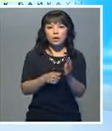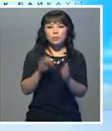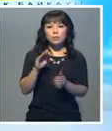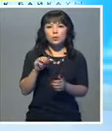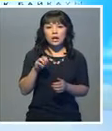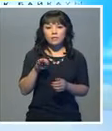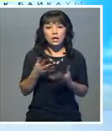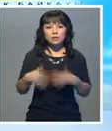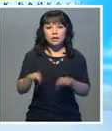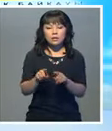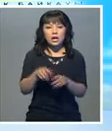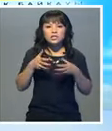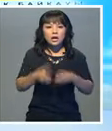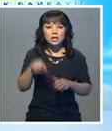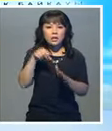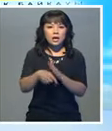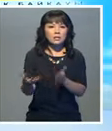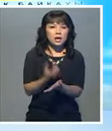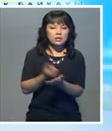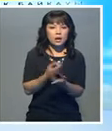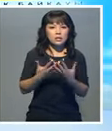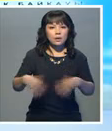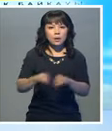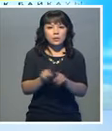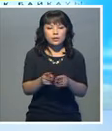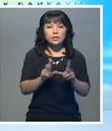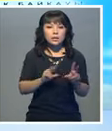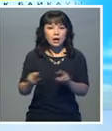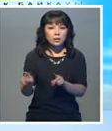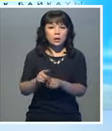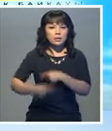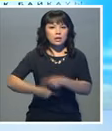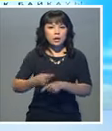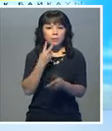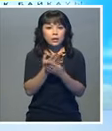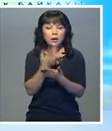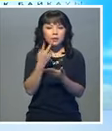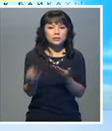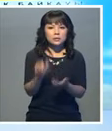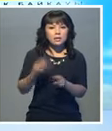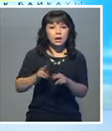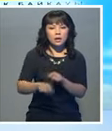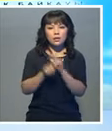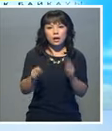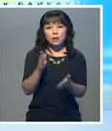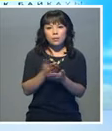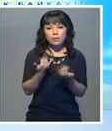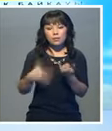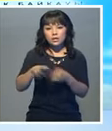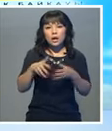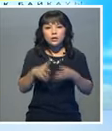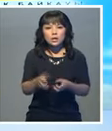Қарағандылық Мұстафиндер әулеті шахтадағы ерен еңбектерімен ғана емес, отбасындағы береке бірліктерімен де замандастарына үнемі үлгінеге болып келеді. Олар үшін